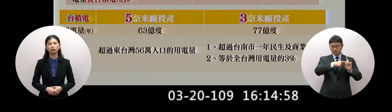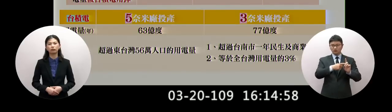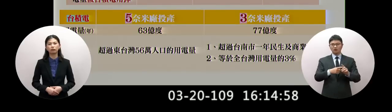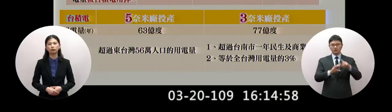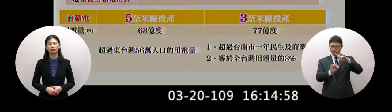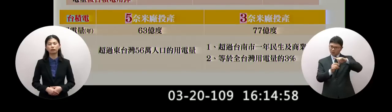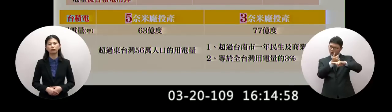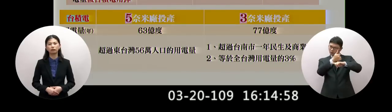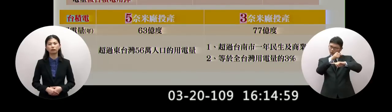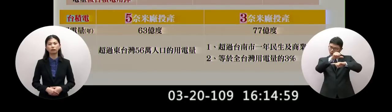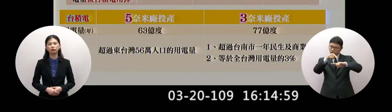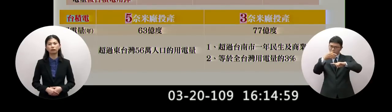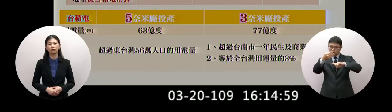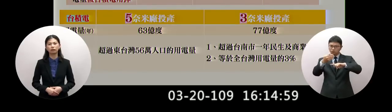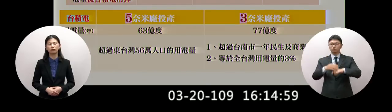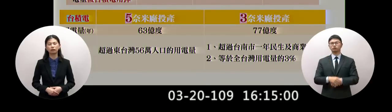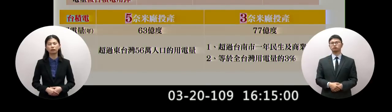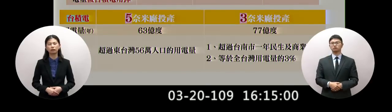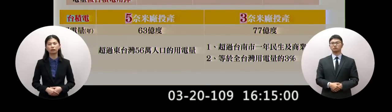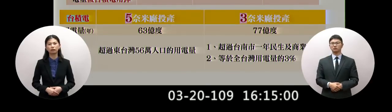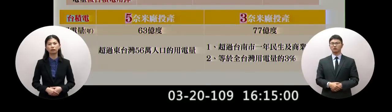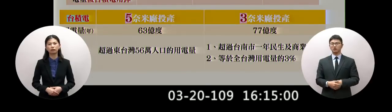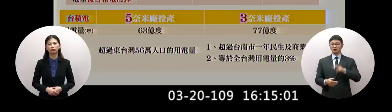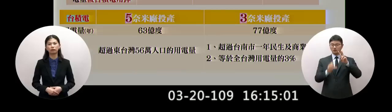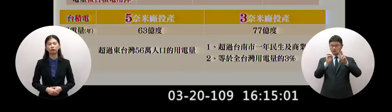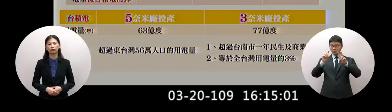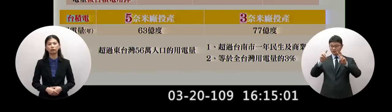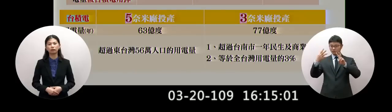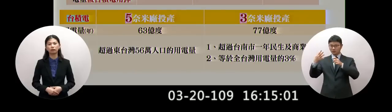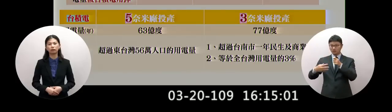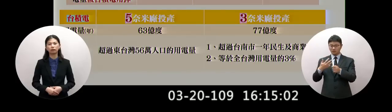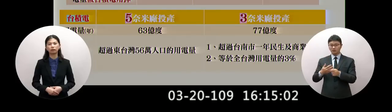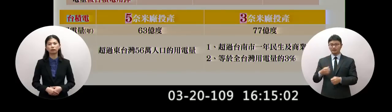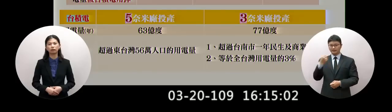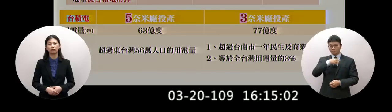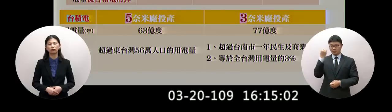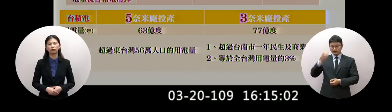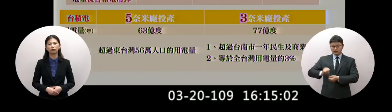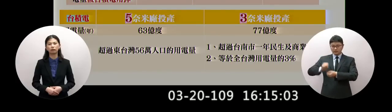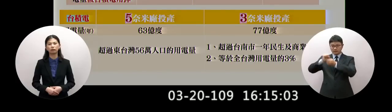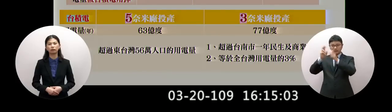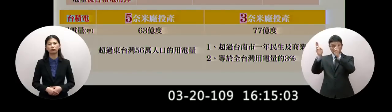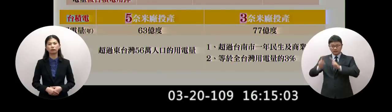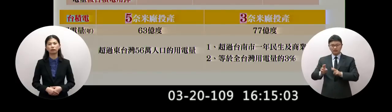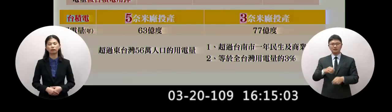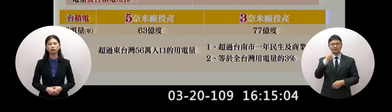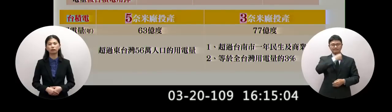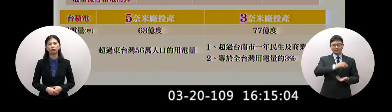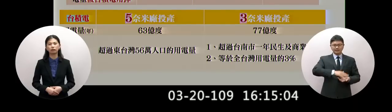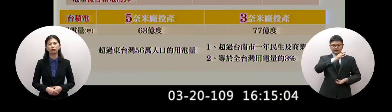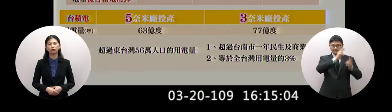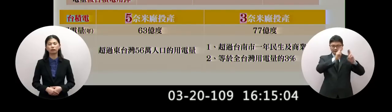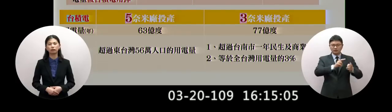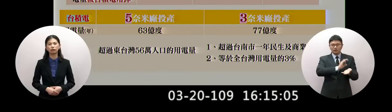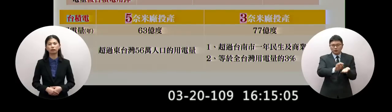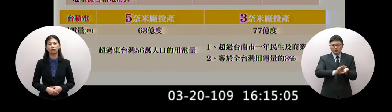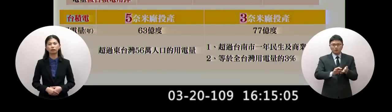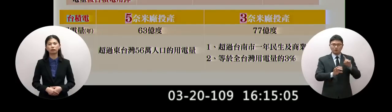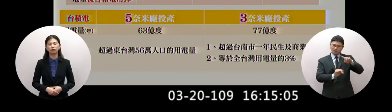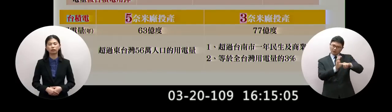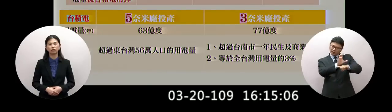是5.9%。2018年，台湾一年新增加的用电量被台积电用掉